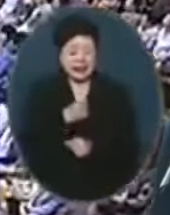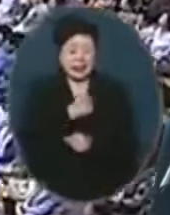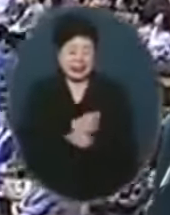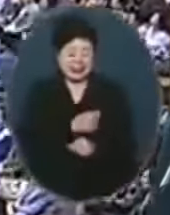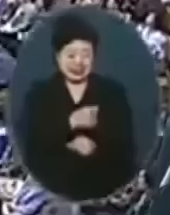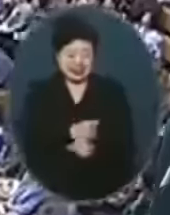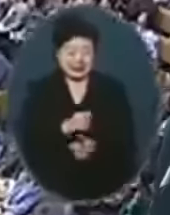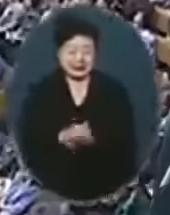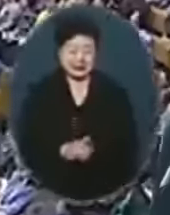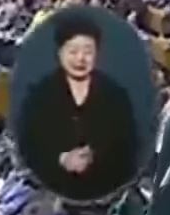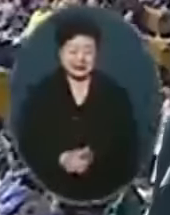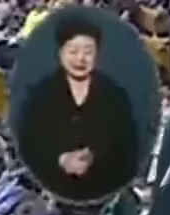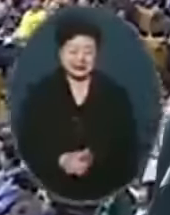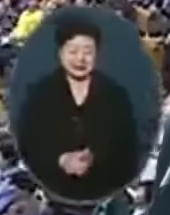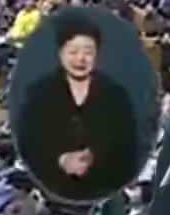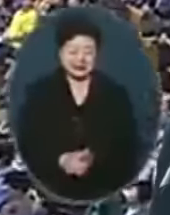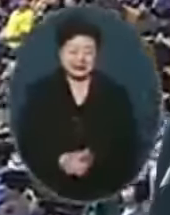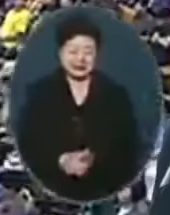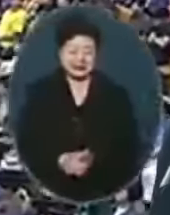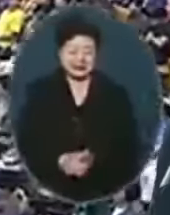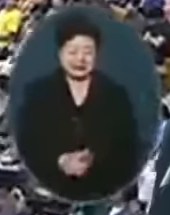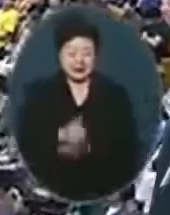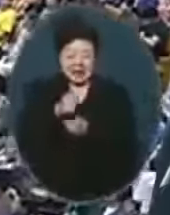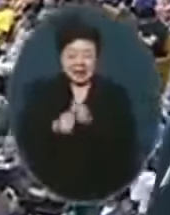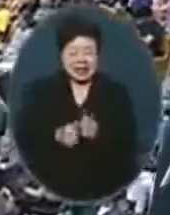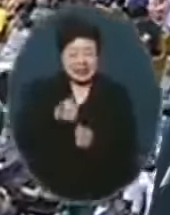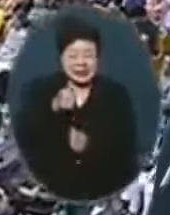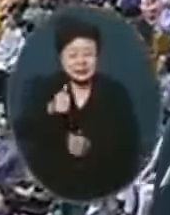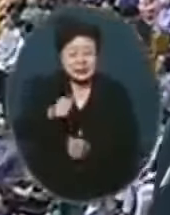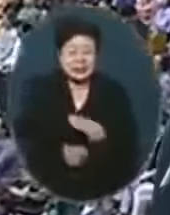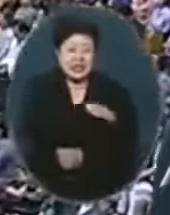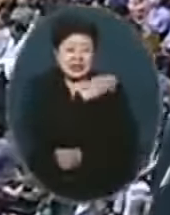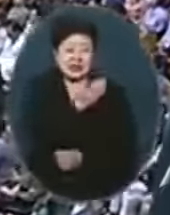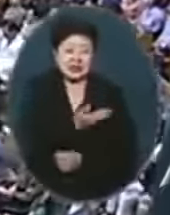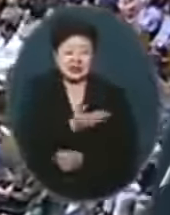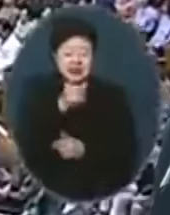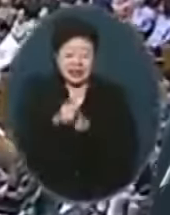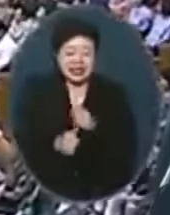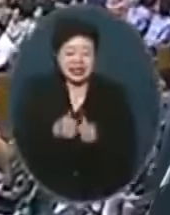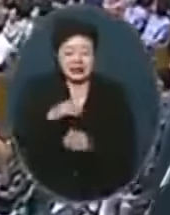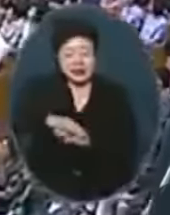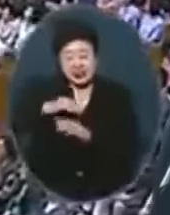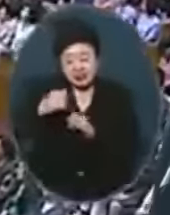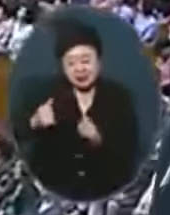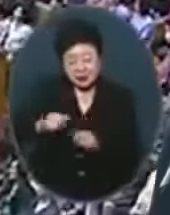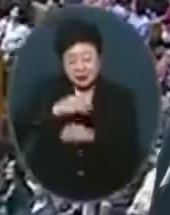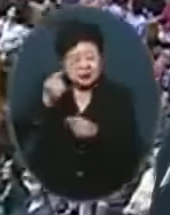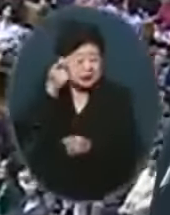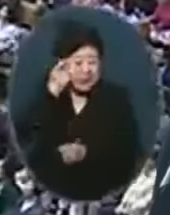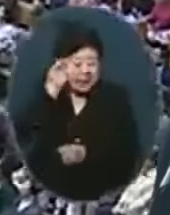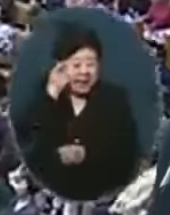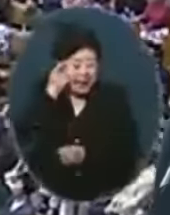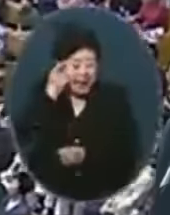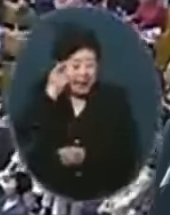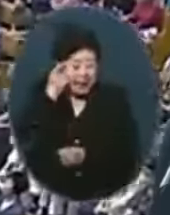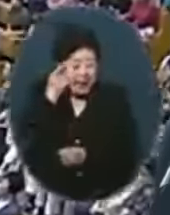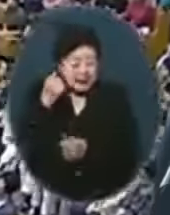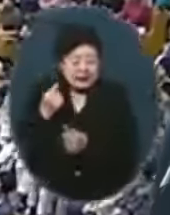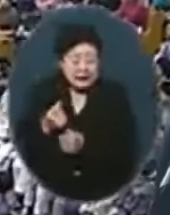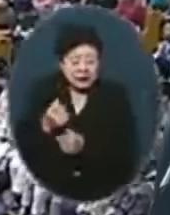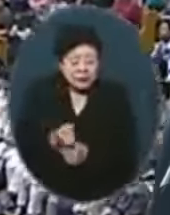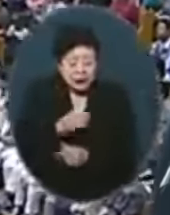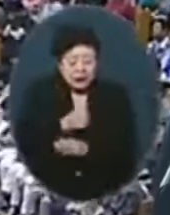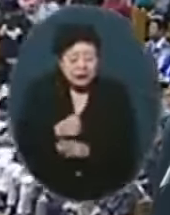복종케 하는 것이라. 하나님의 능력은 하나님을 대적하는 모든 생각을